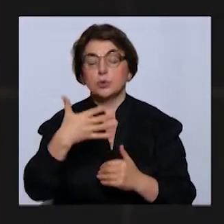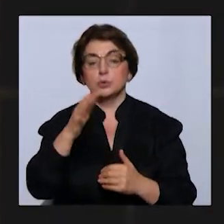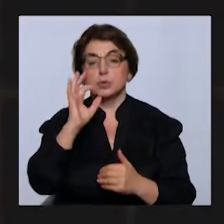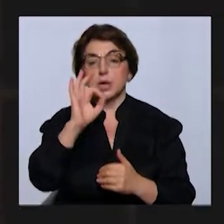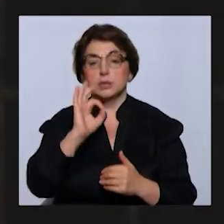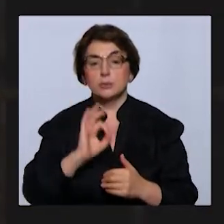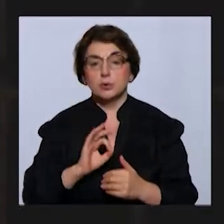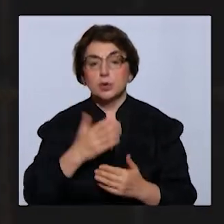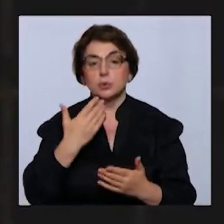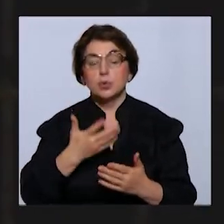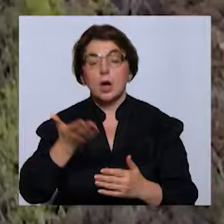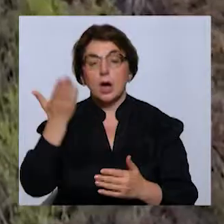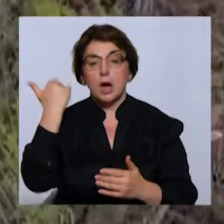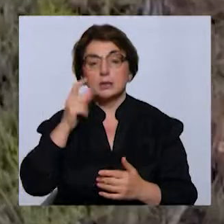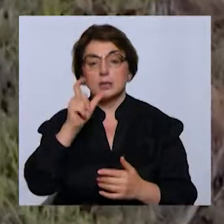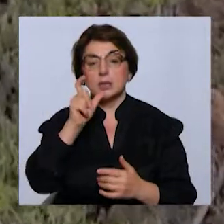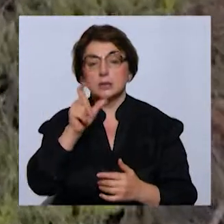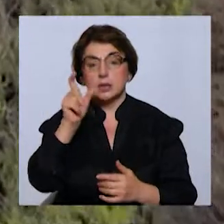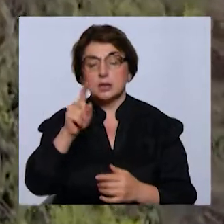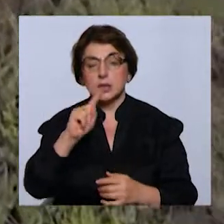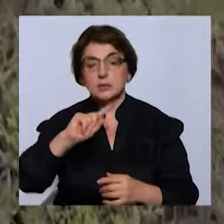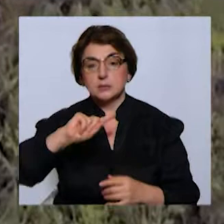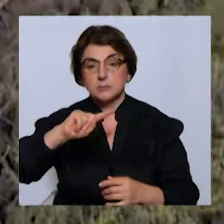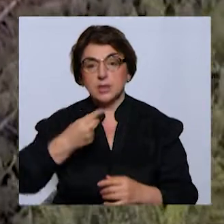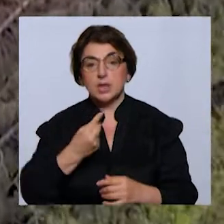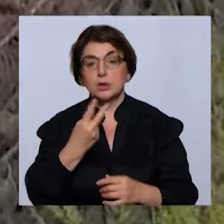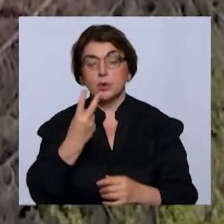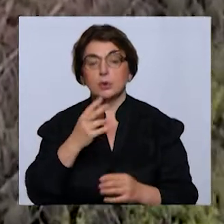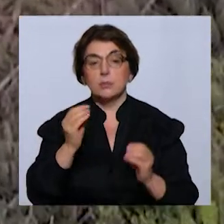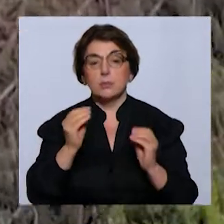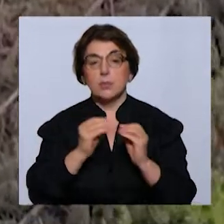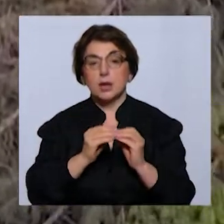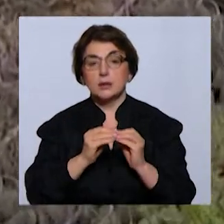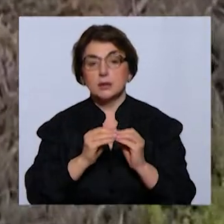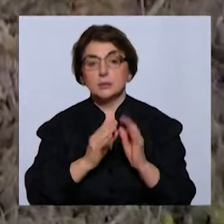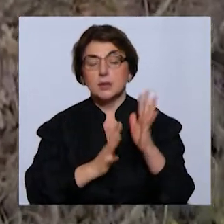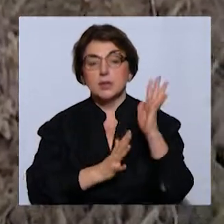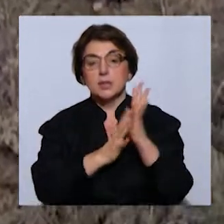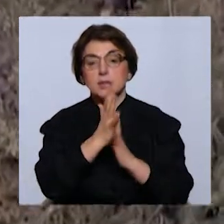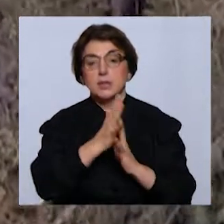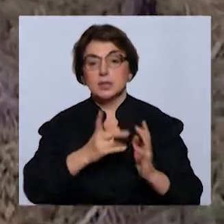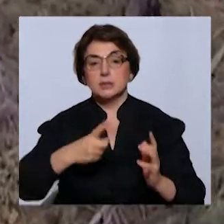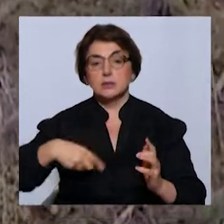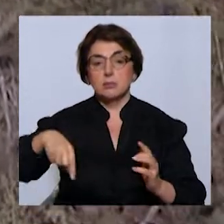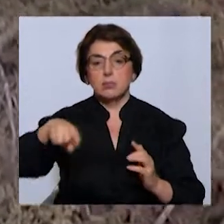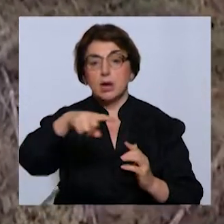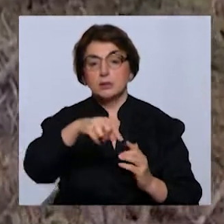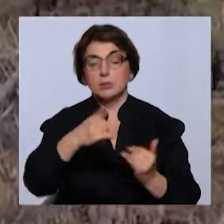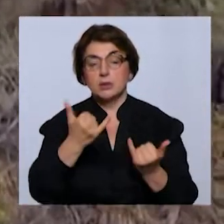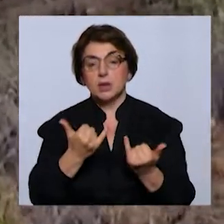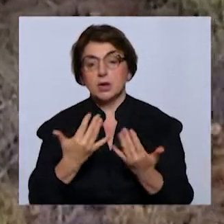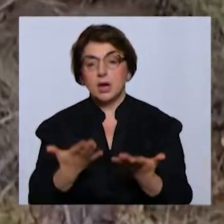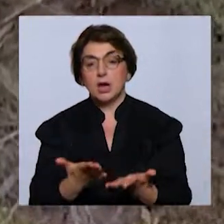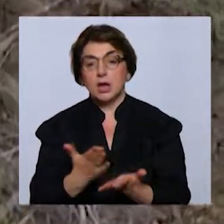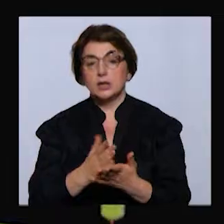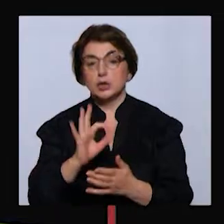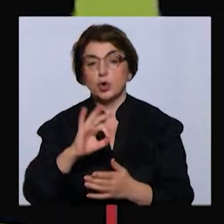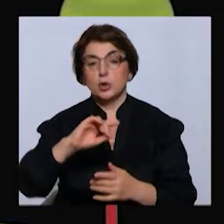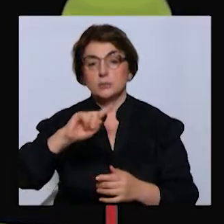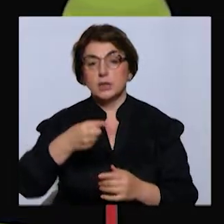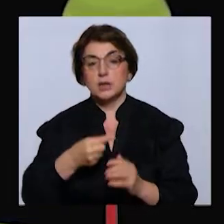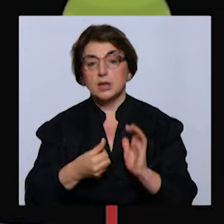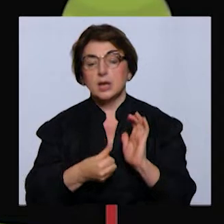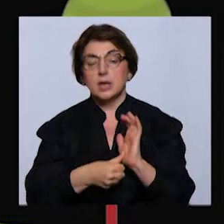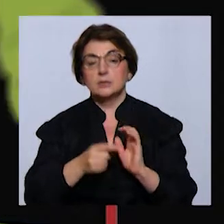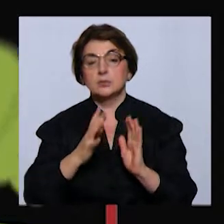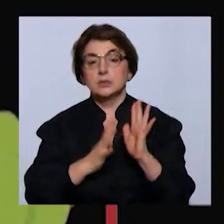Თუ ერთ სულ მოსახლეზე არის 1.2 ჰექტარი ტყის ფართობი, ამჟამად უკვე 0.6 ჰექტარი